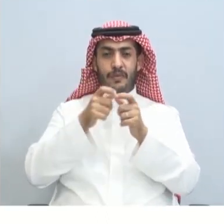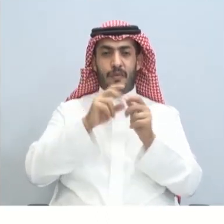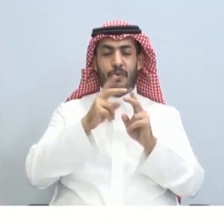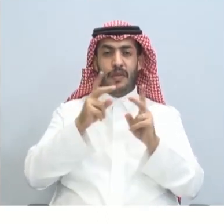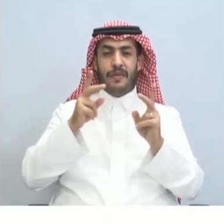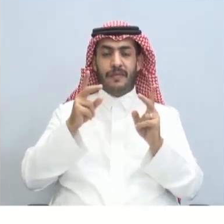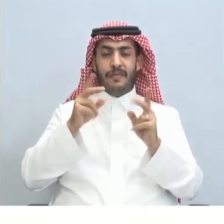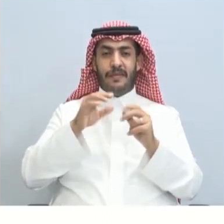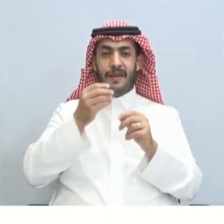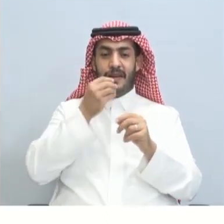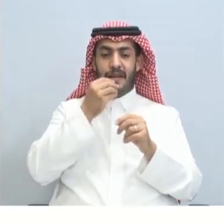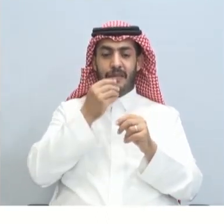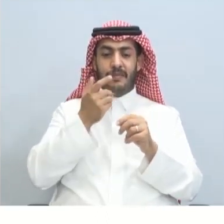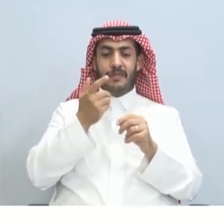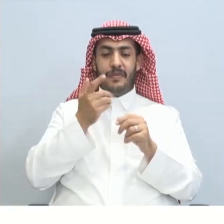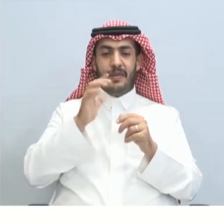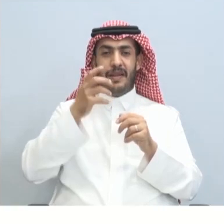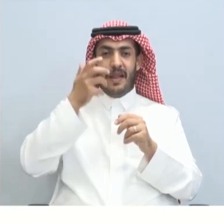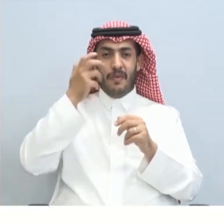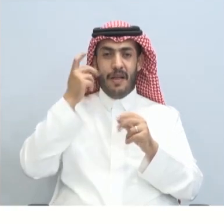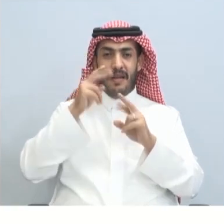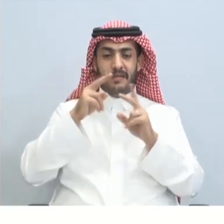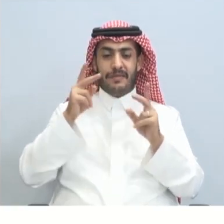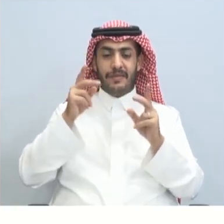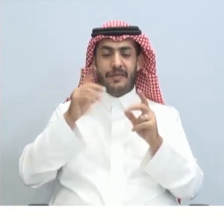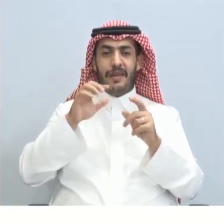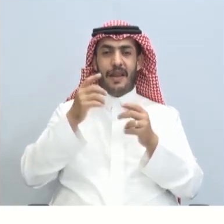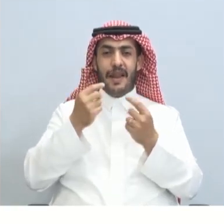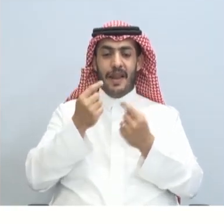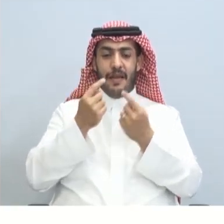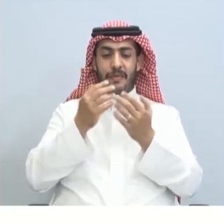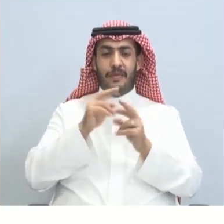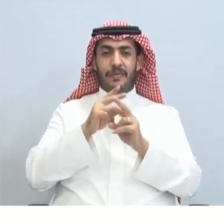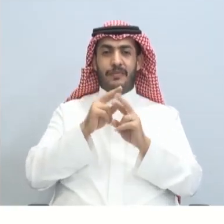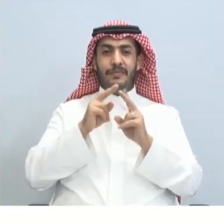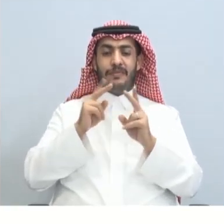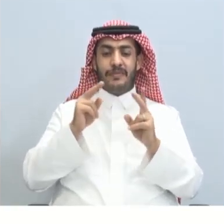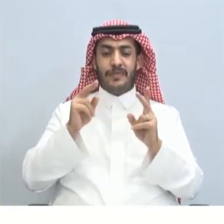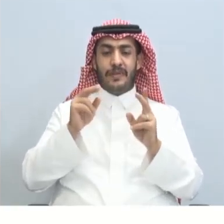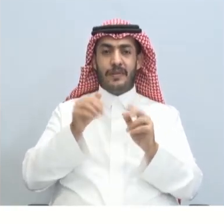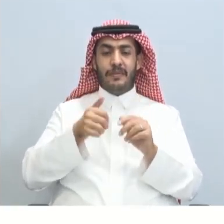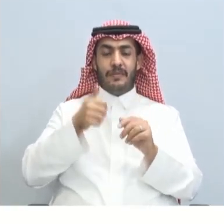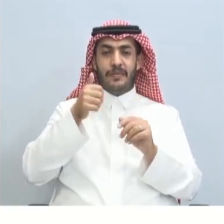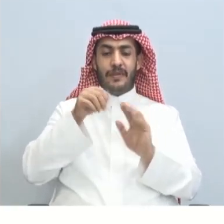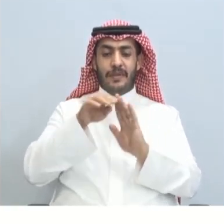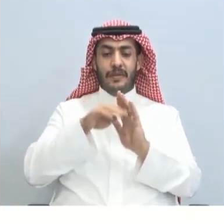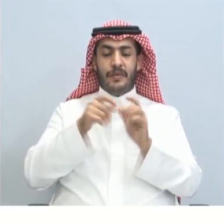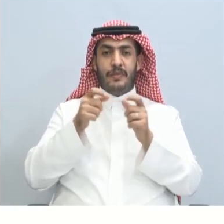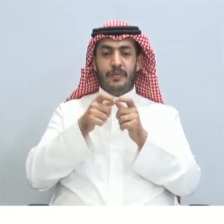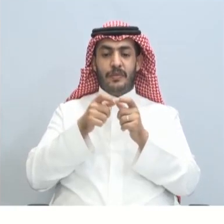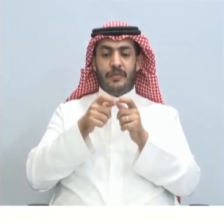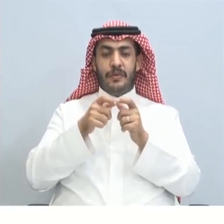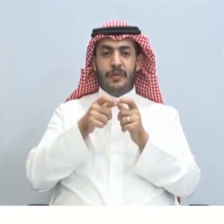مختلفه الطعام والحيوانات والنباتات وغيرها تصنف الى